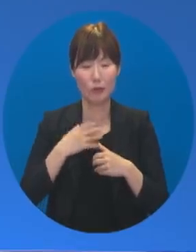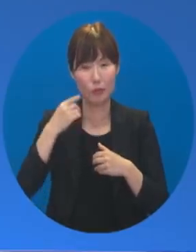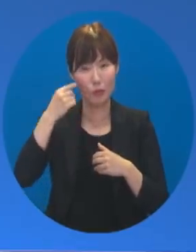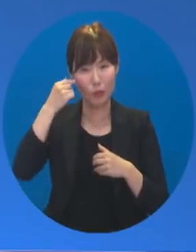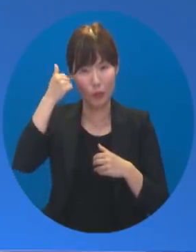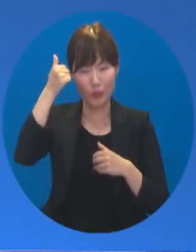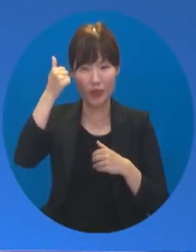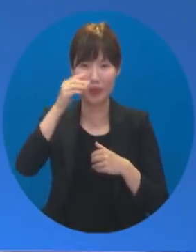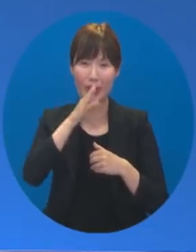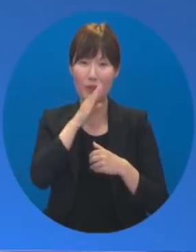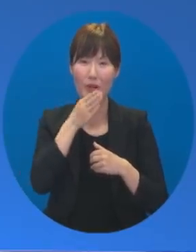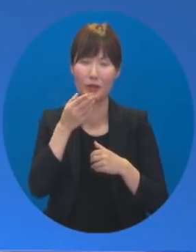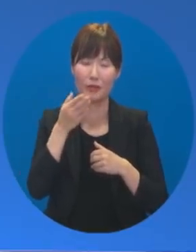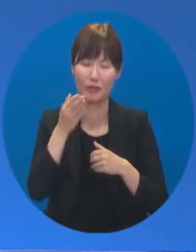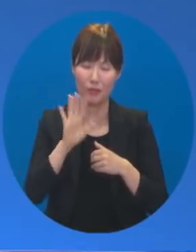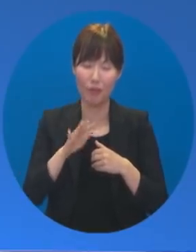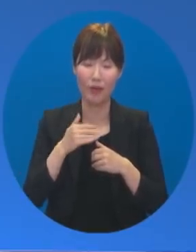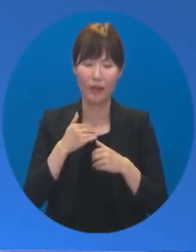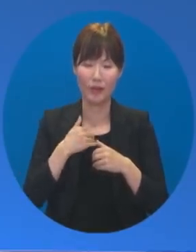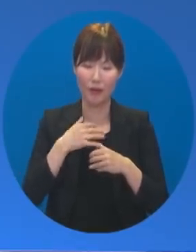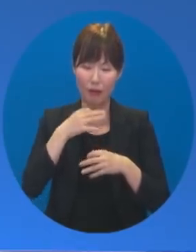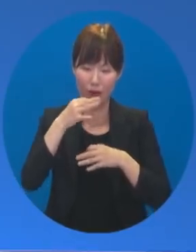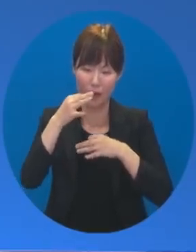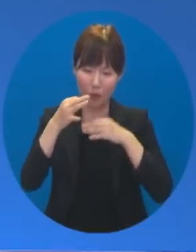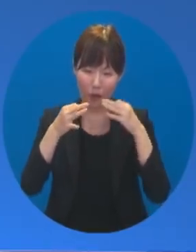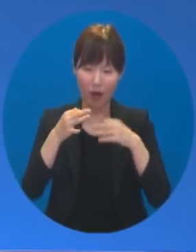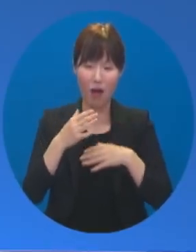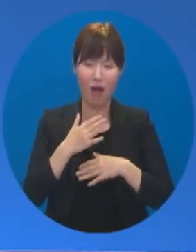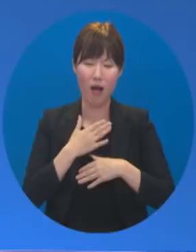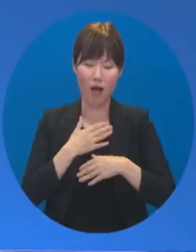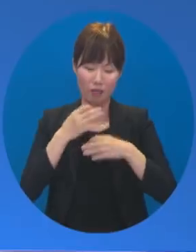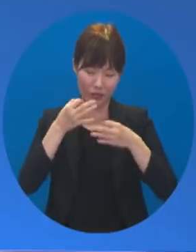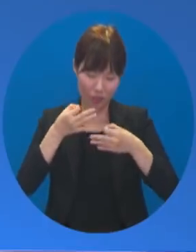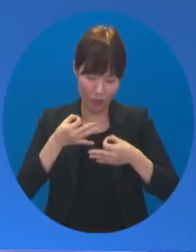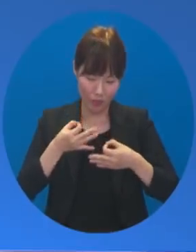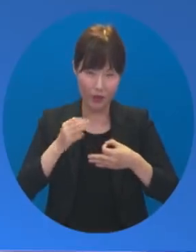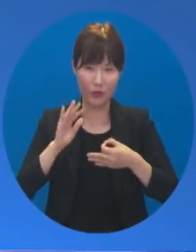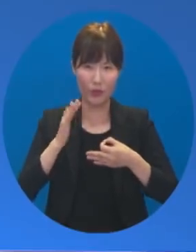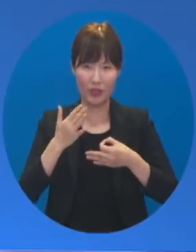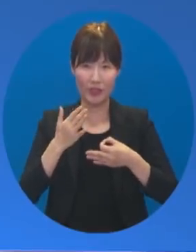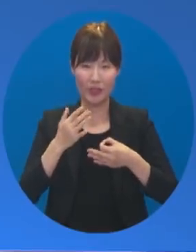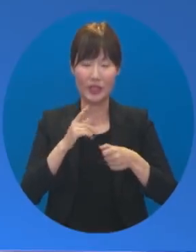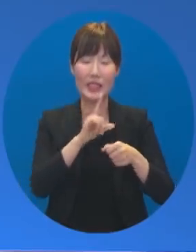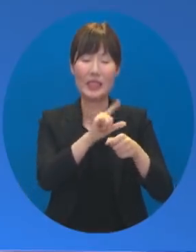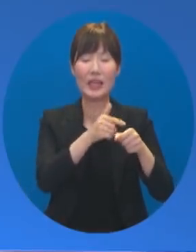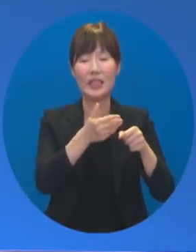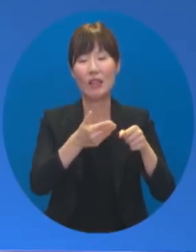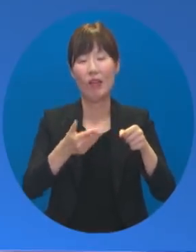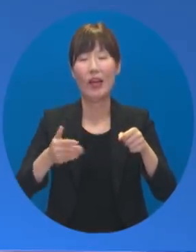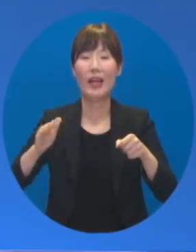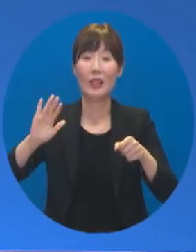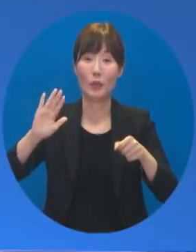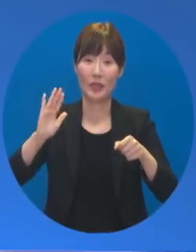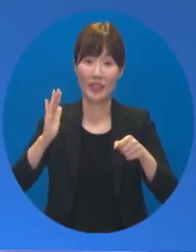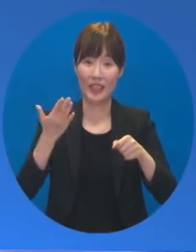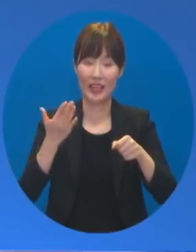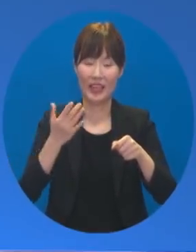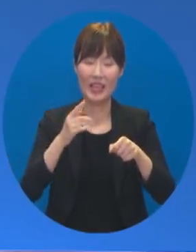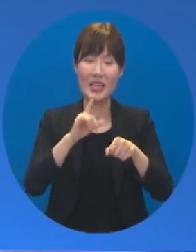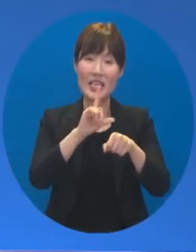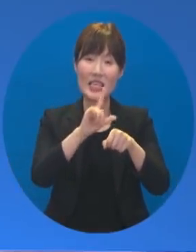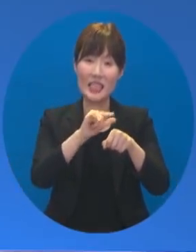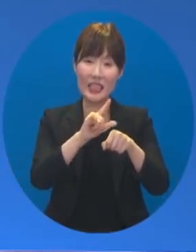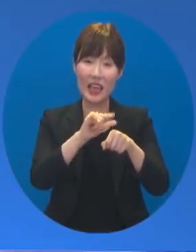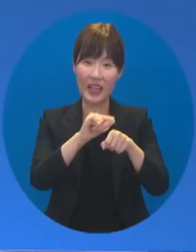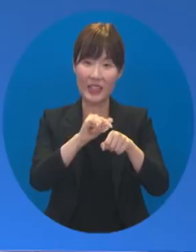예, 그랬던 시간들이 있었습니다. 시간이 흘러가야 된다는 거죠. 그 시간을 기다릴 줄